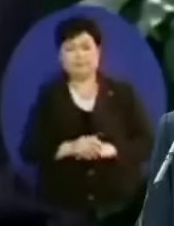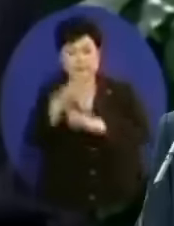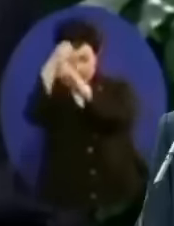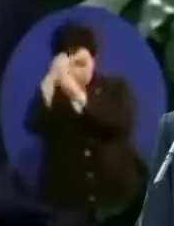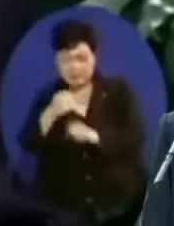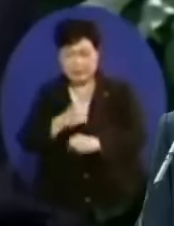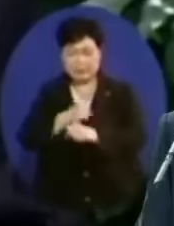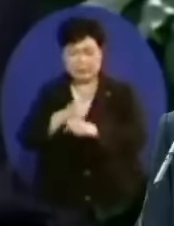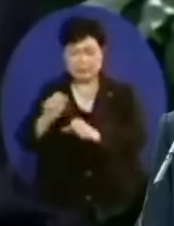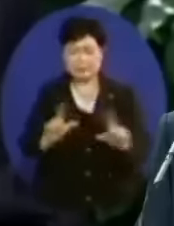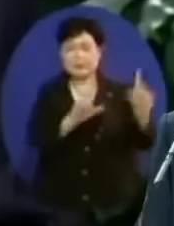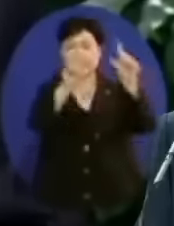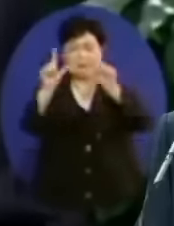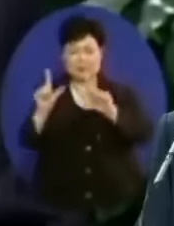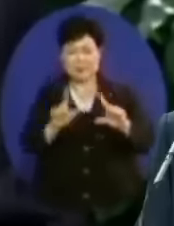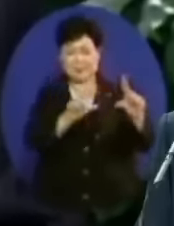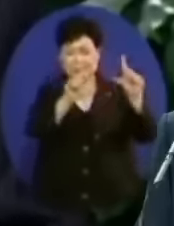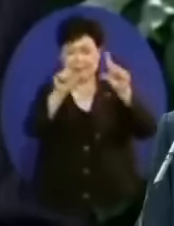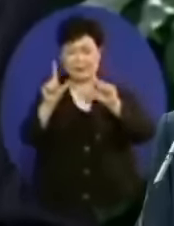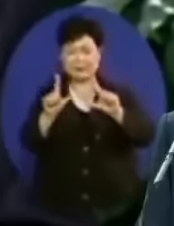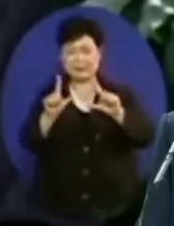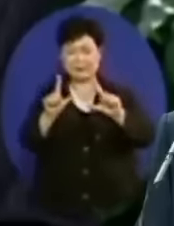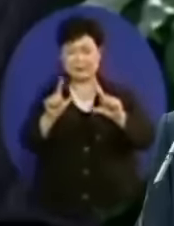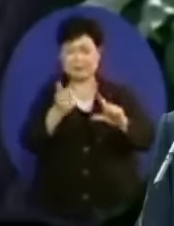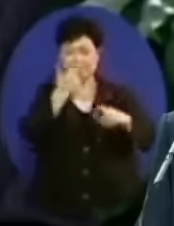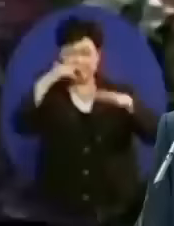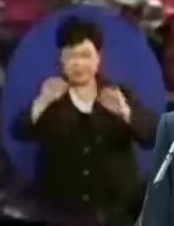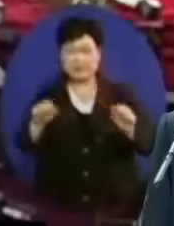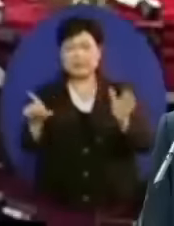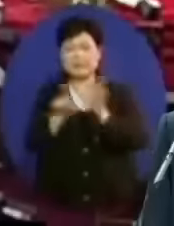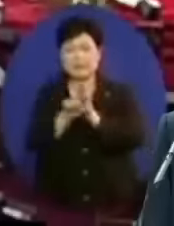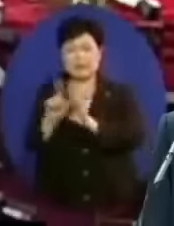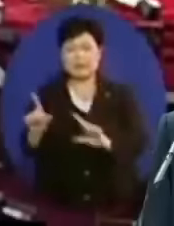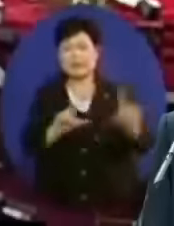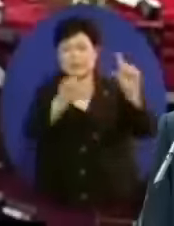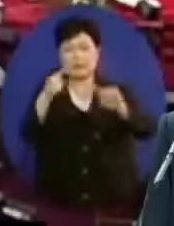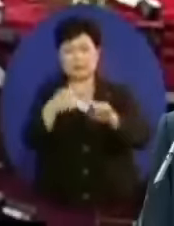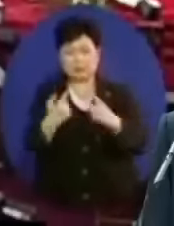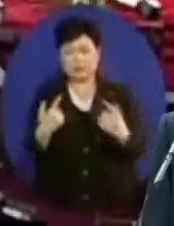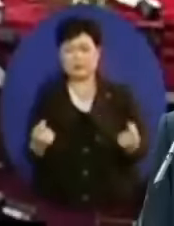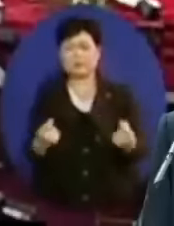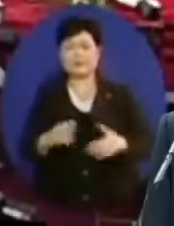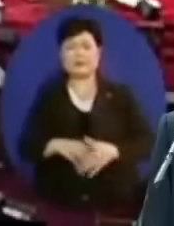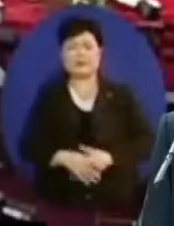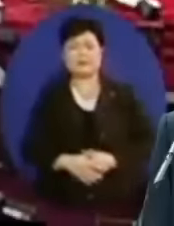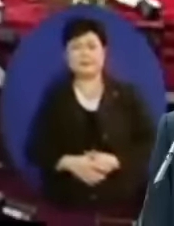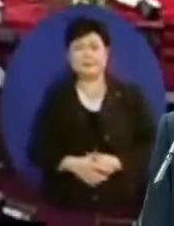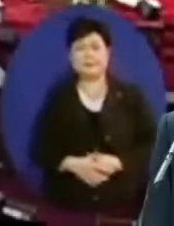의지하면서 인생을 사는 것이 신앙생활인 것입니다.